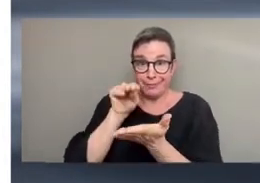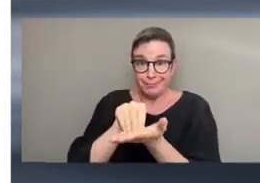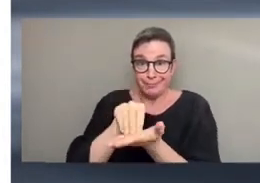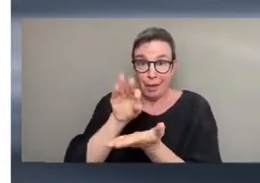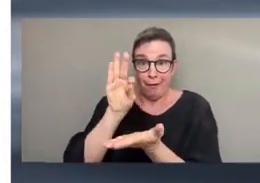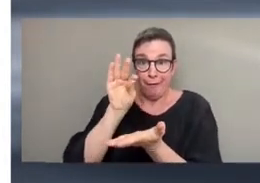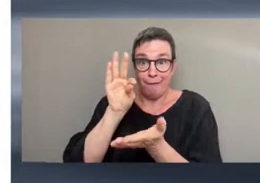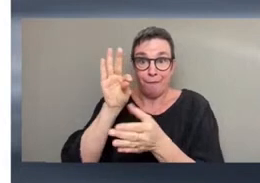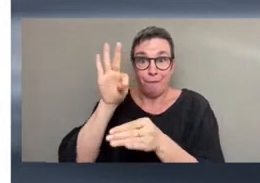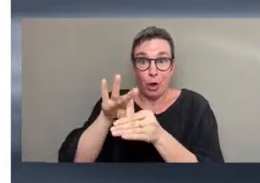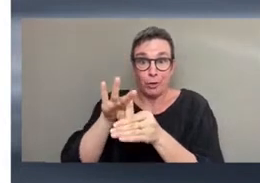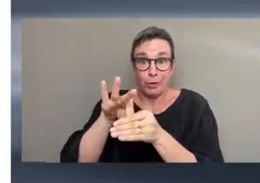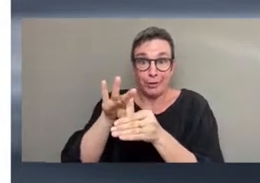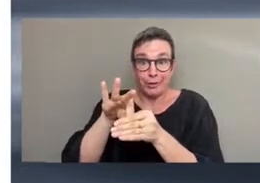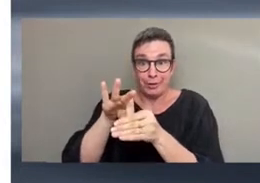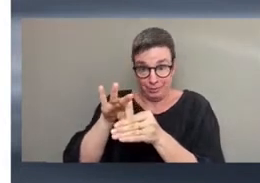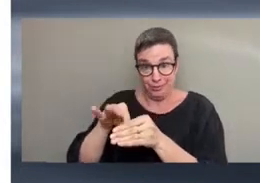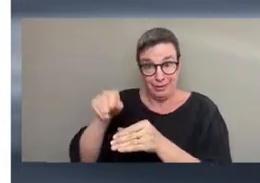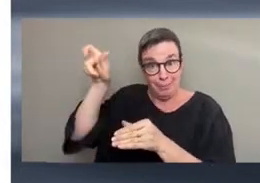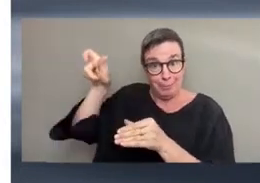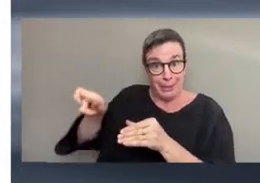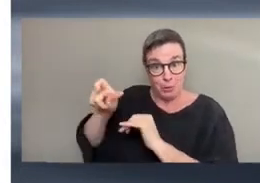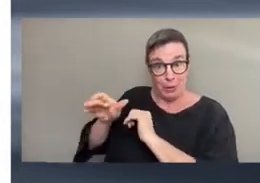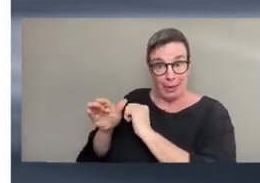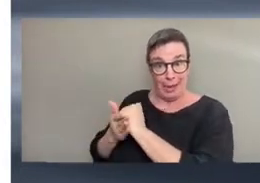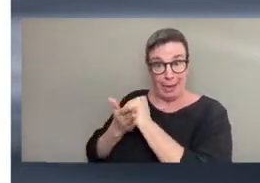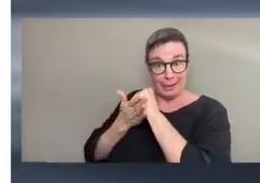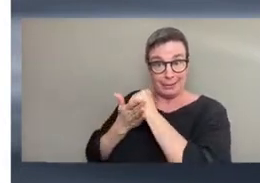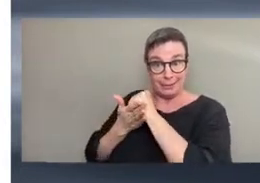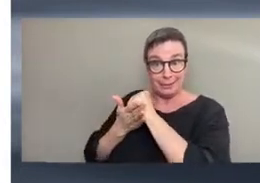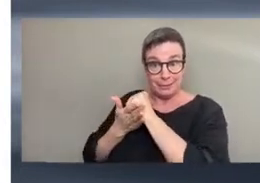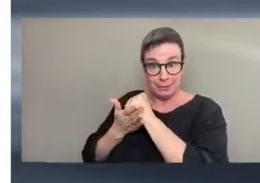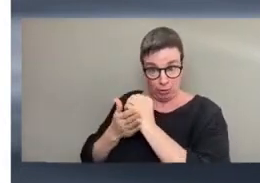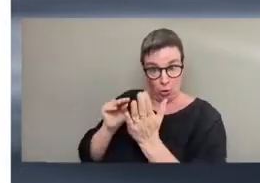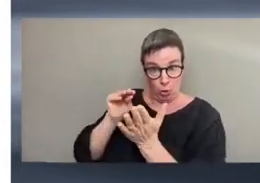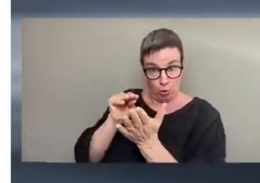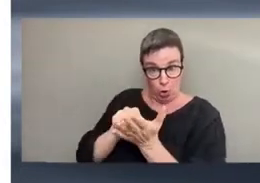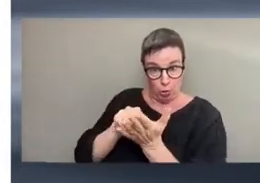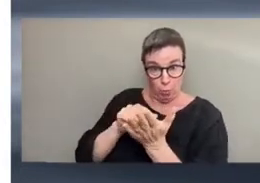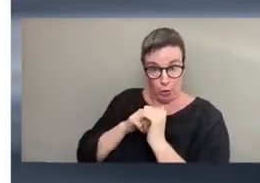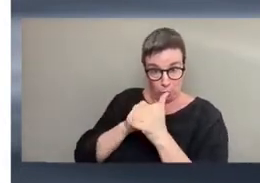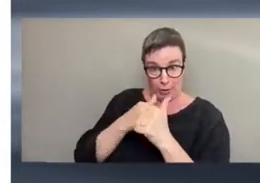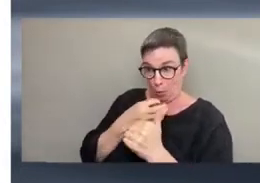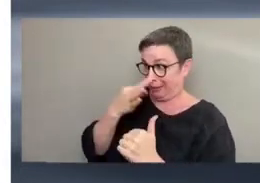que la personne a réellement écrit ce que je désirais?